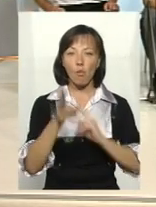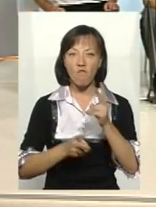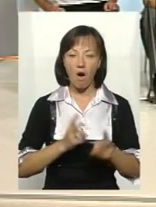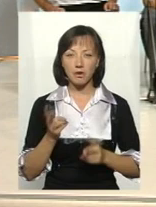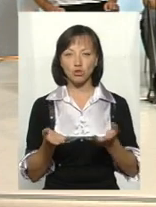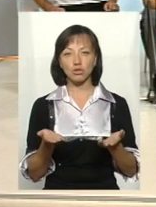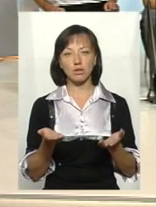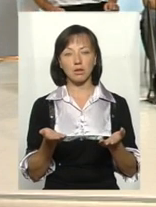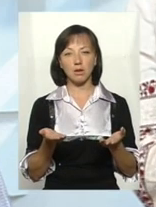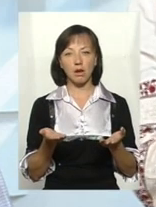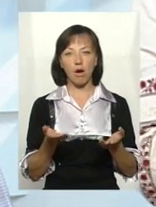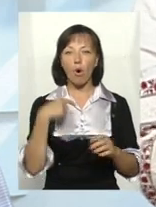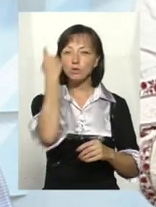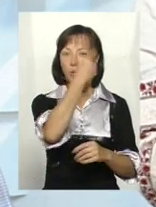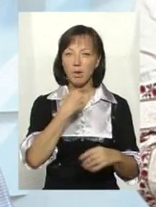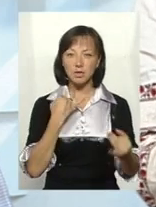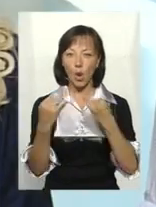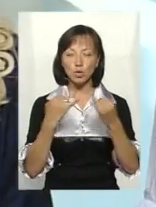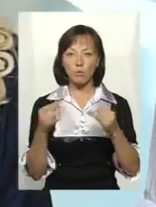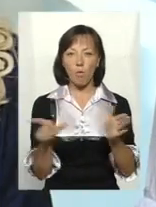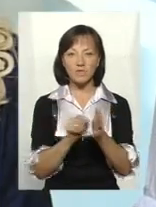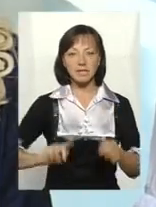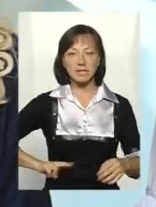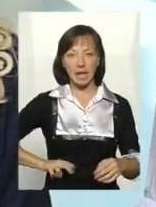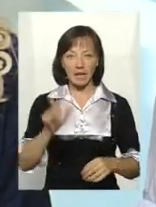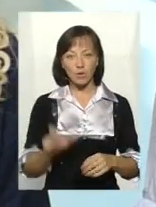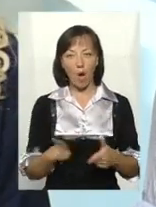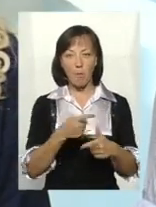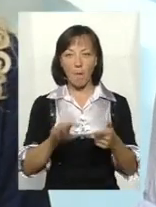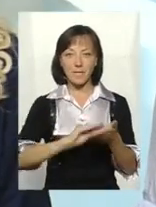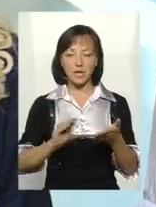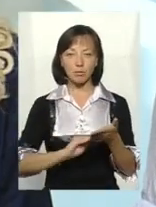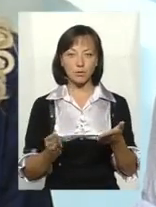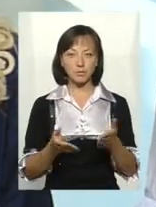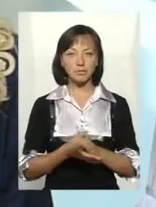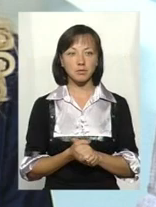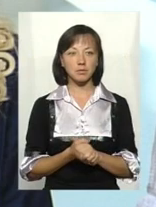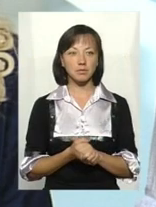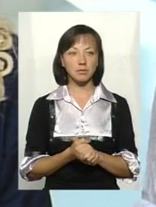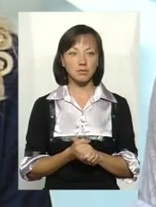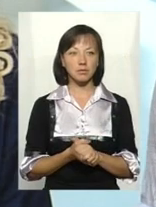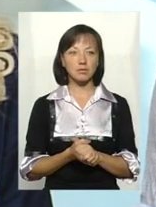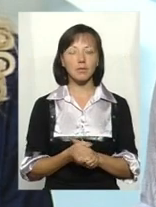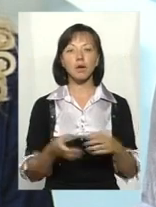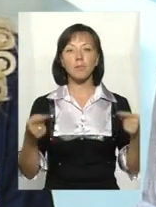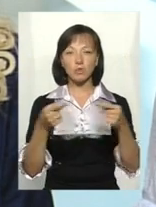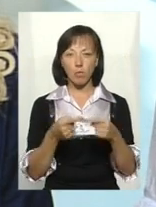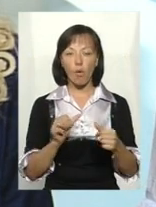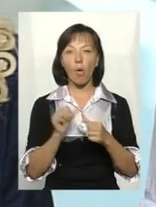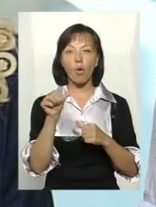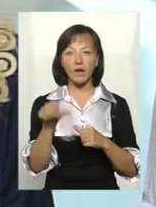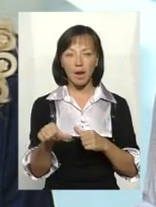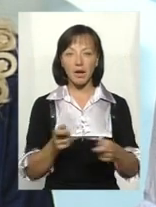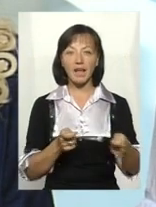зауважень, особистих розмов з керівником, або ж в письмовому вигляді? Я почув ваше запитання. Ласка. Безумовно,